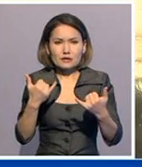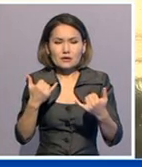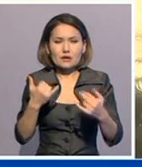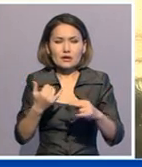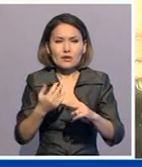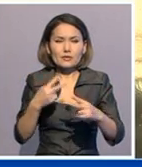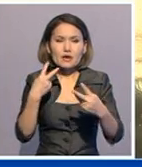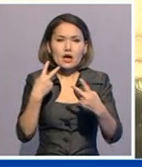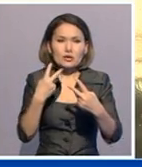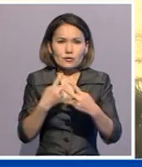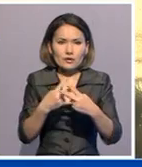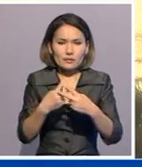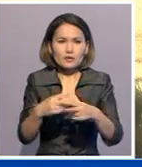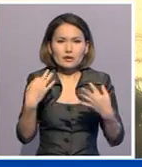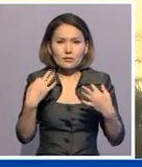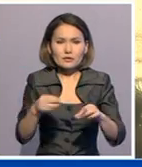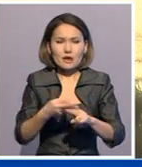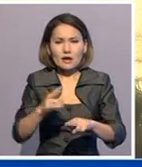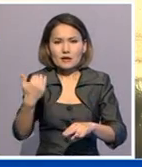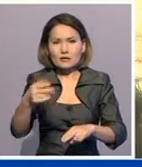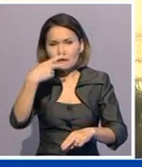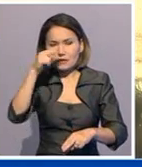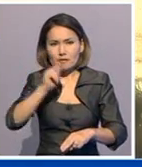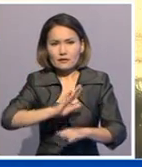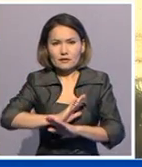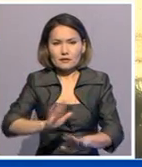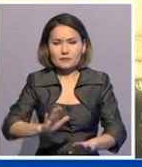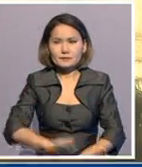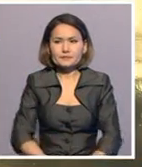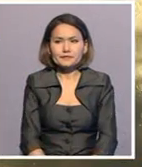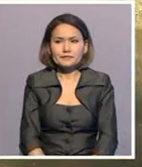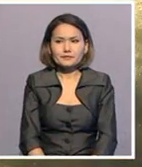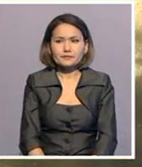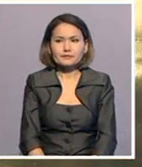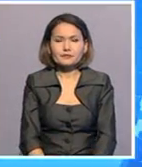қатысты сол елдің сыртқы істер министрлігімен бірлесе отырып, конструктивті жұмыс атқардық.